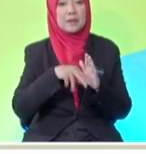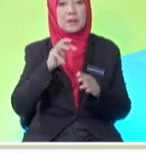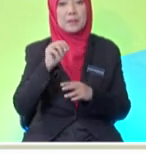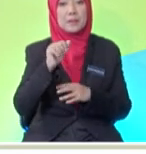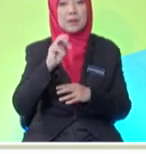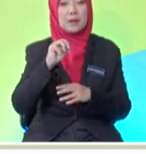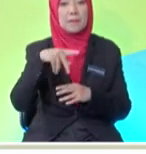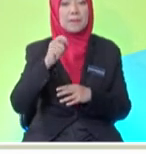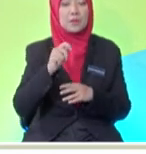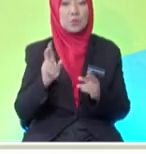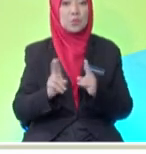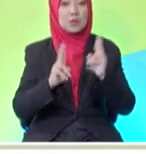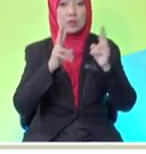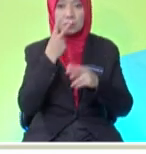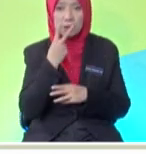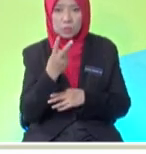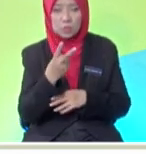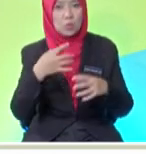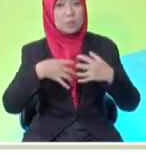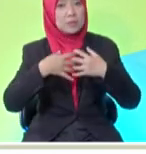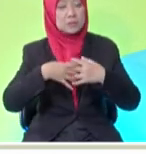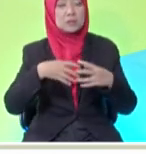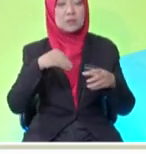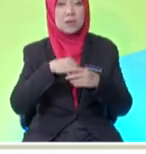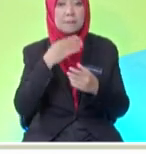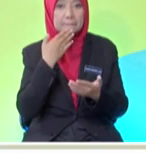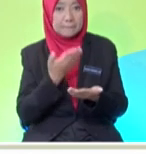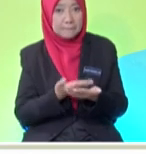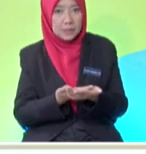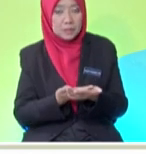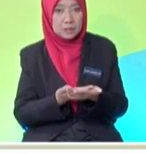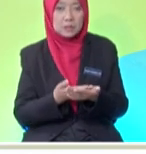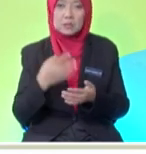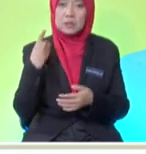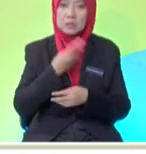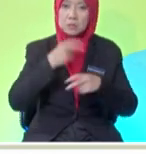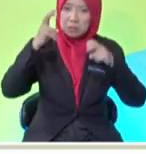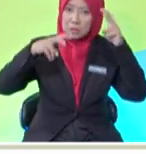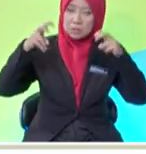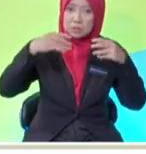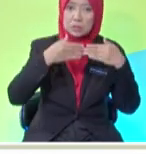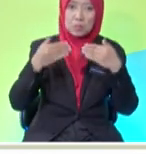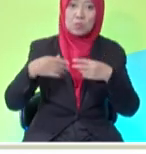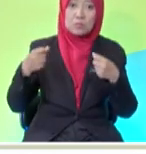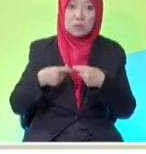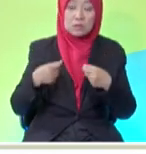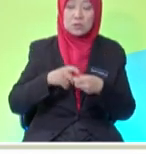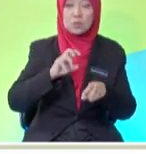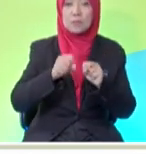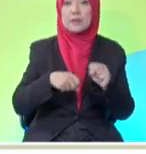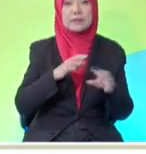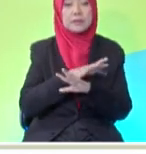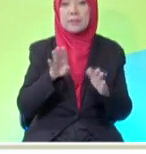pastikan keadaan fisika mesin dalam keadaan yang baik kita periksa sambungan elektrik supaya y-nya tidak